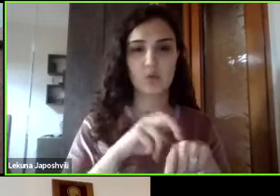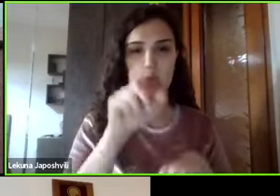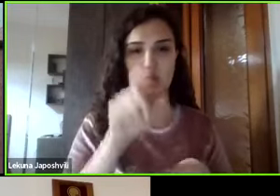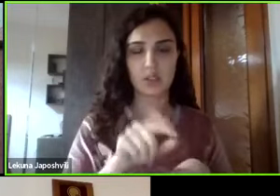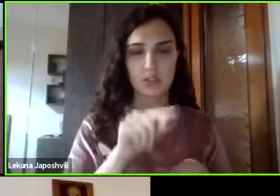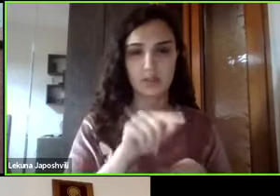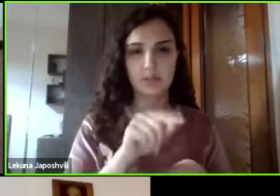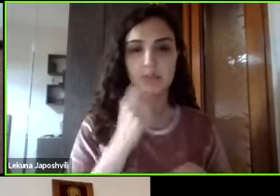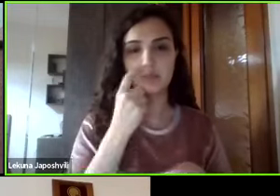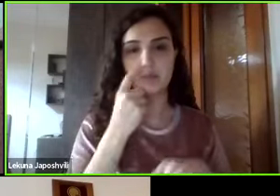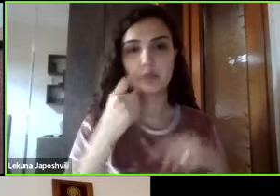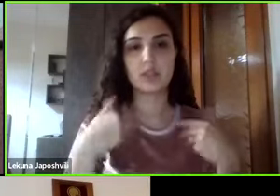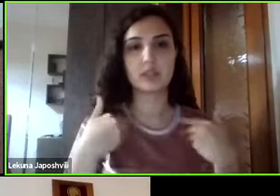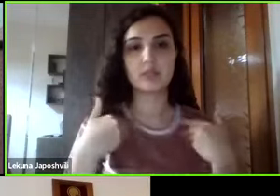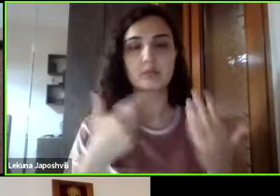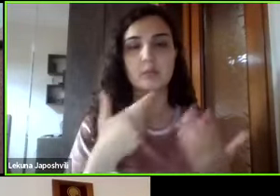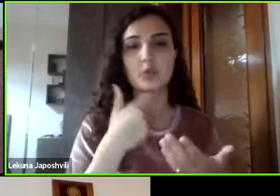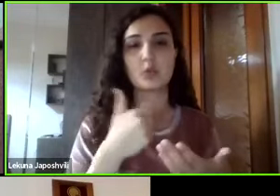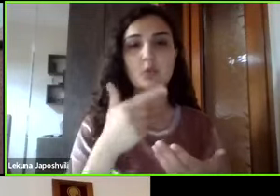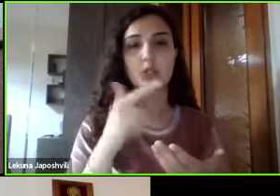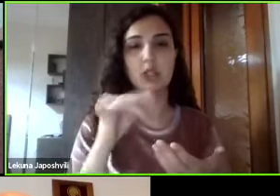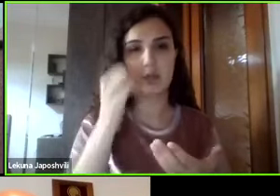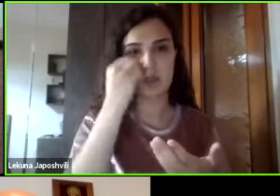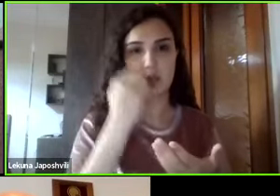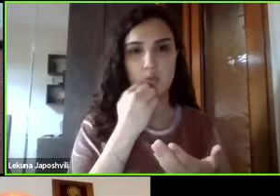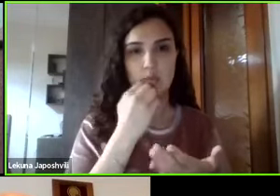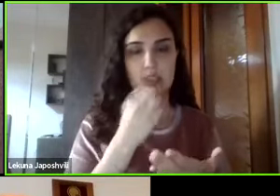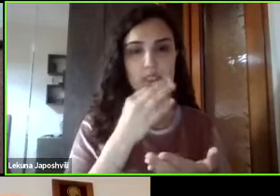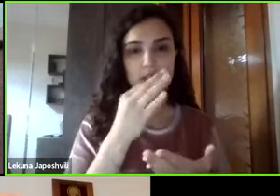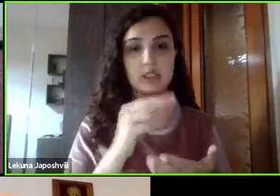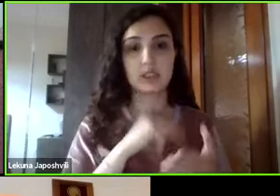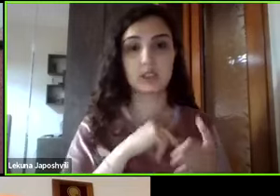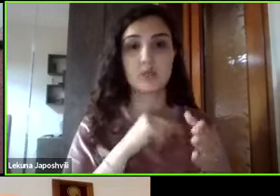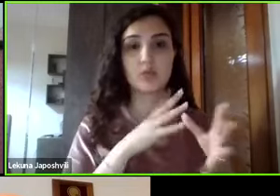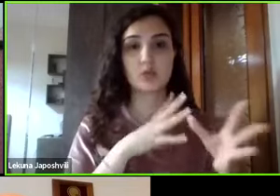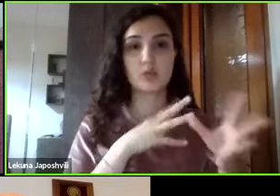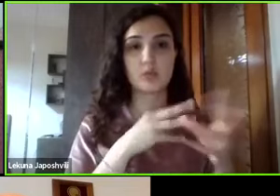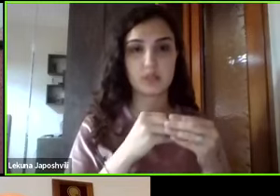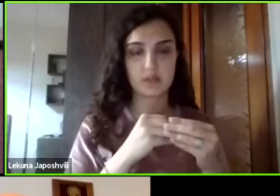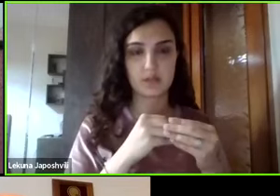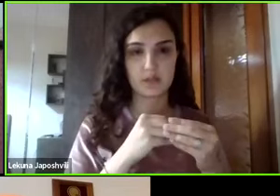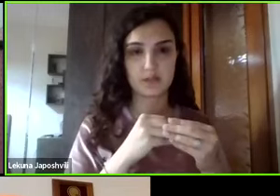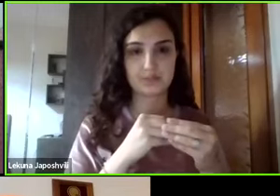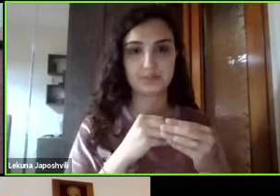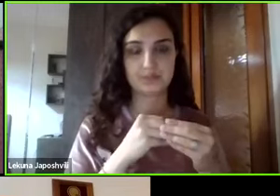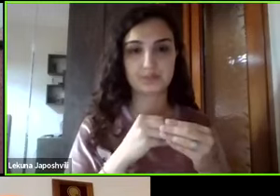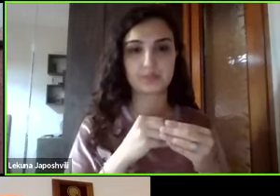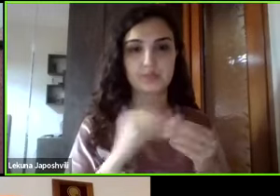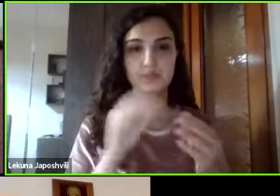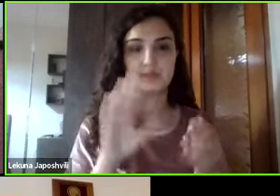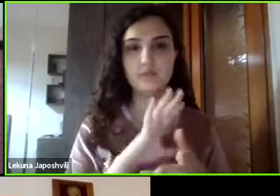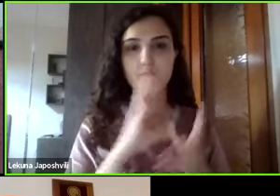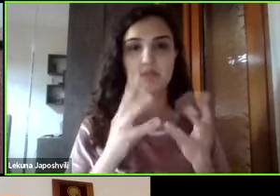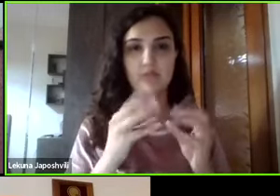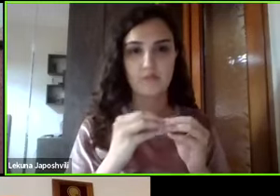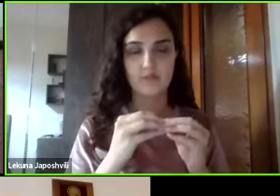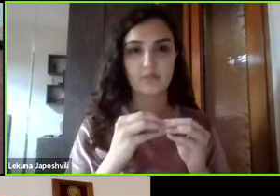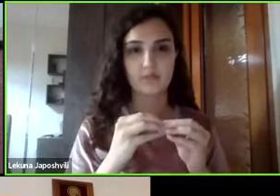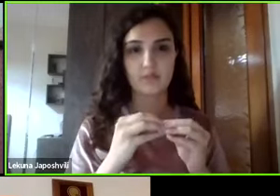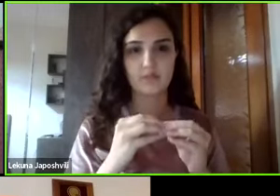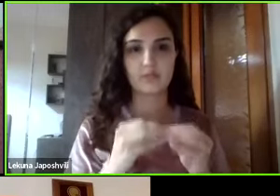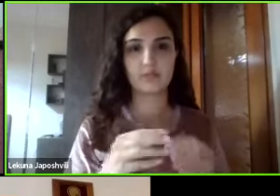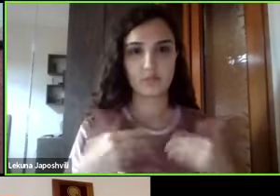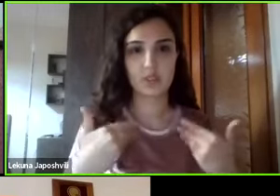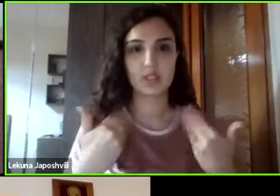კიდევ ერთხელ მოგესალმებით ბატონო გია და მადლობას გიხდით თანამშრომლობისთვის. ყველა მსმენელს